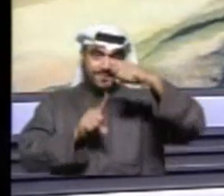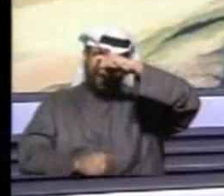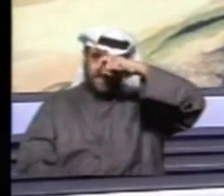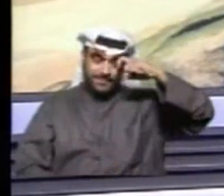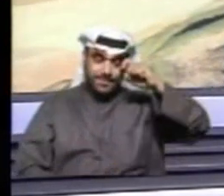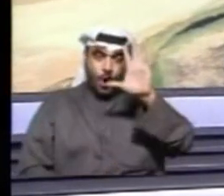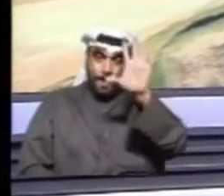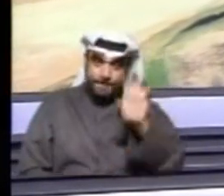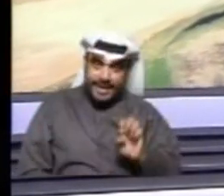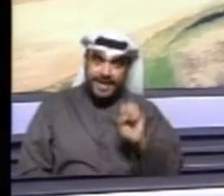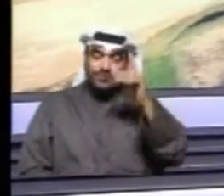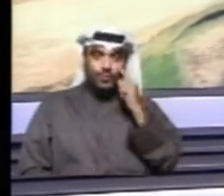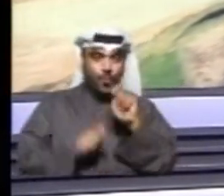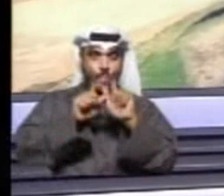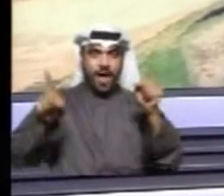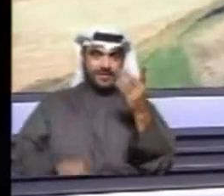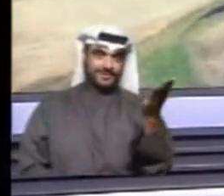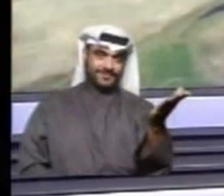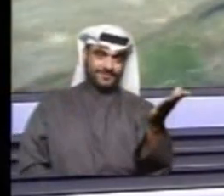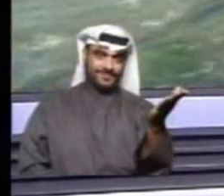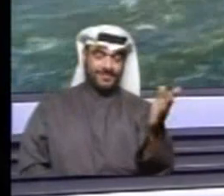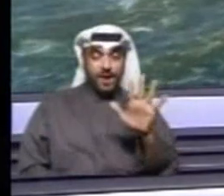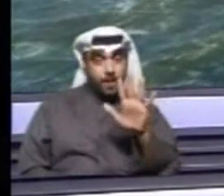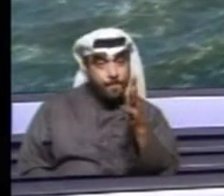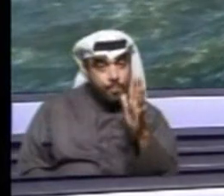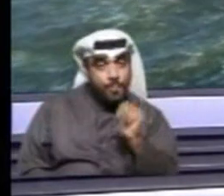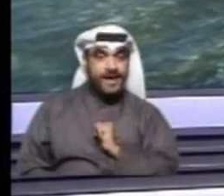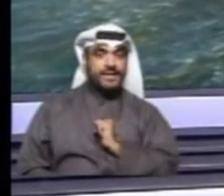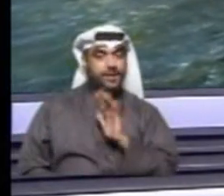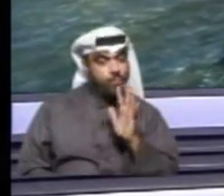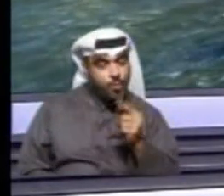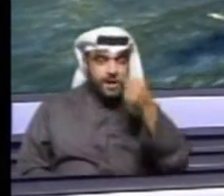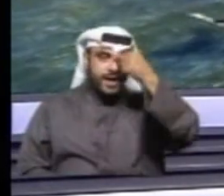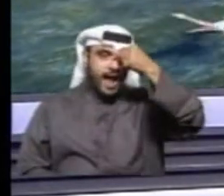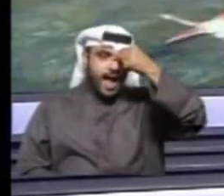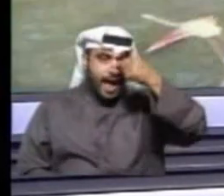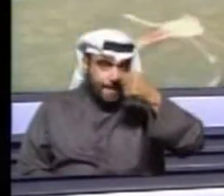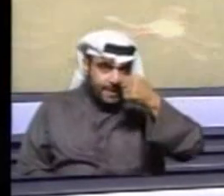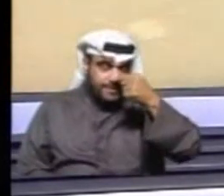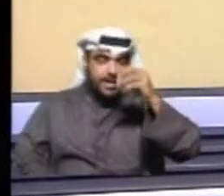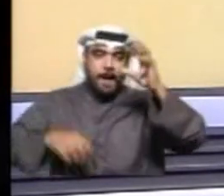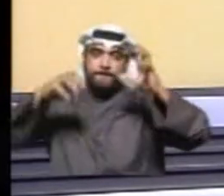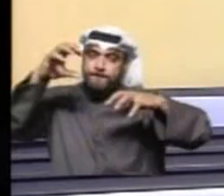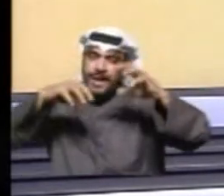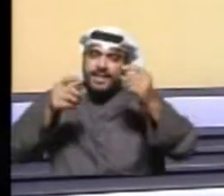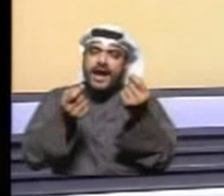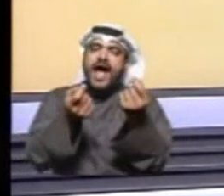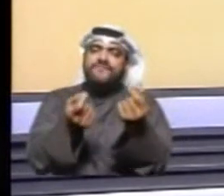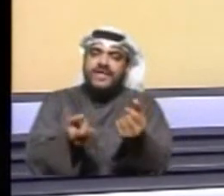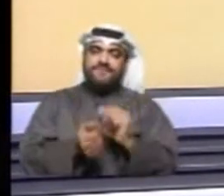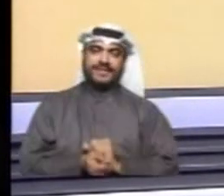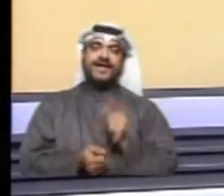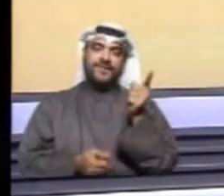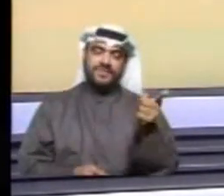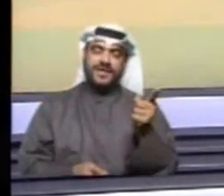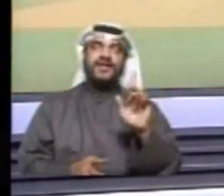إلى 45 كيلومتر في الساعة، فرص الأمطار المتفرقة قد تكون رعدية أحيانا خاصة مع قلبة الهواء الشمال الغربي راح تكون موجودة ويانا.